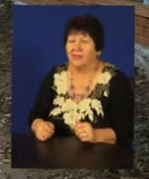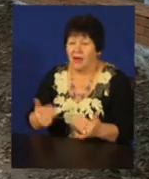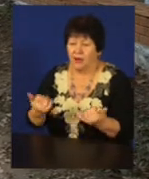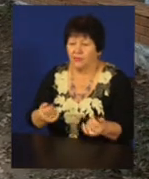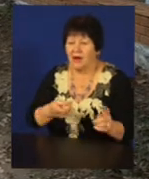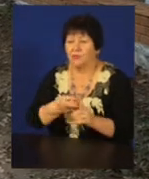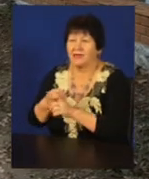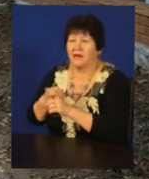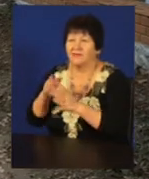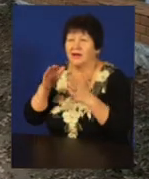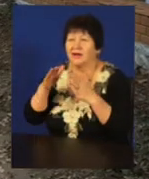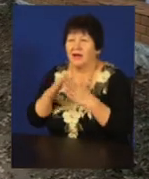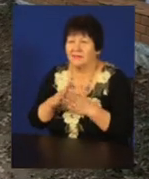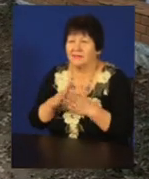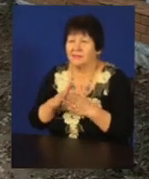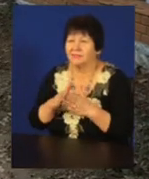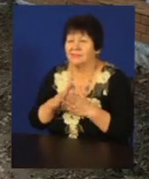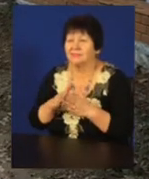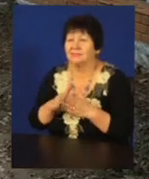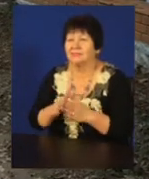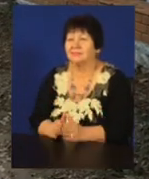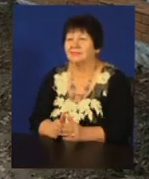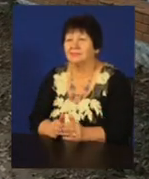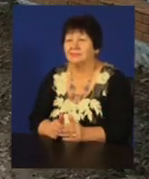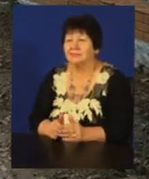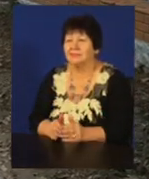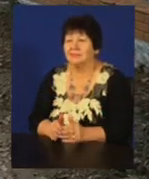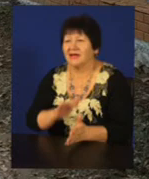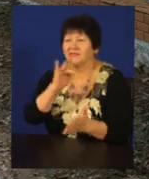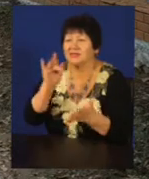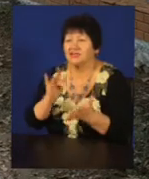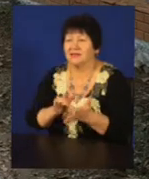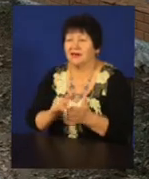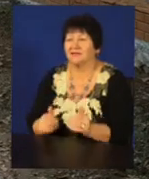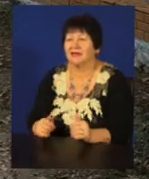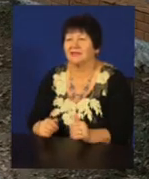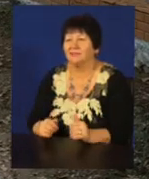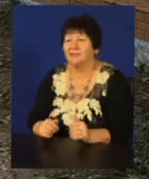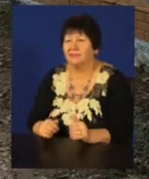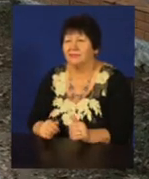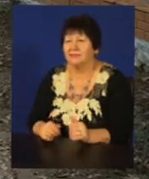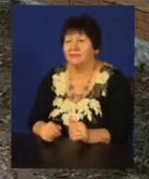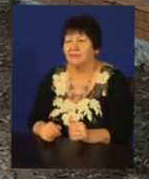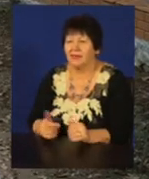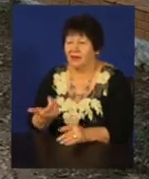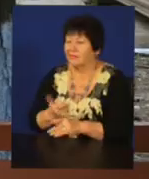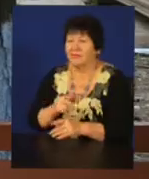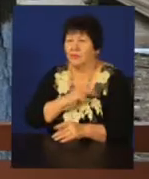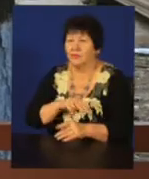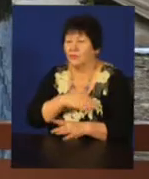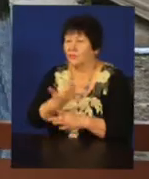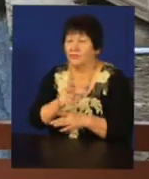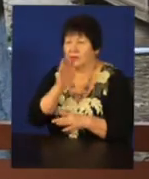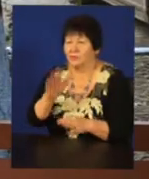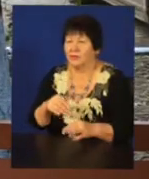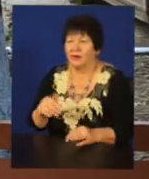casă pentru... Cum centralizată se fac societăți. Acum cred că aș fi un lucru foarte bun. La Filipine,